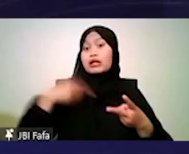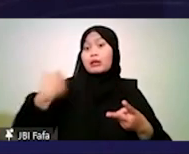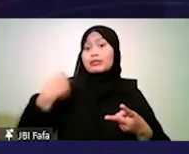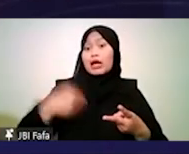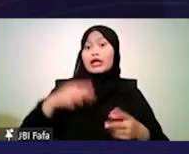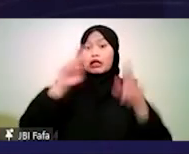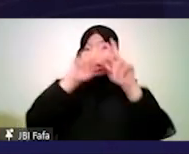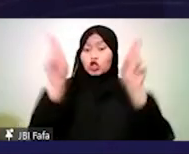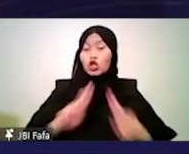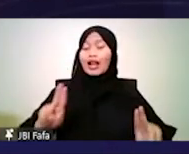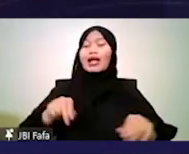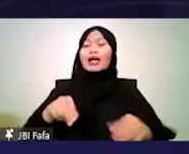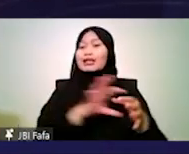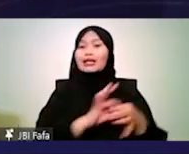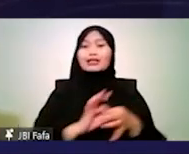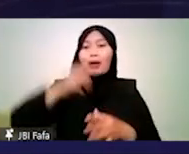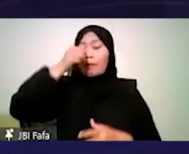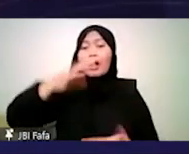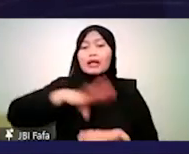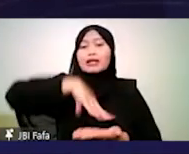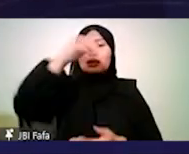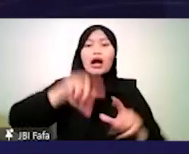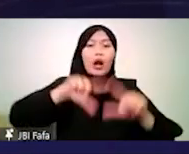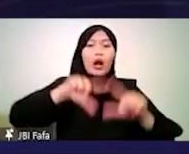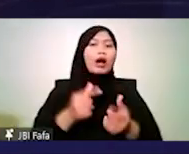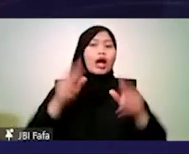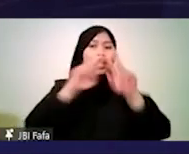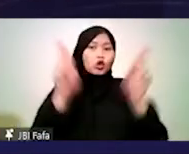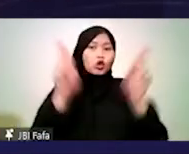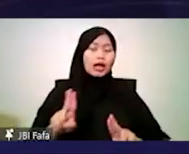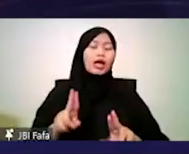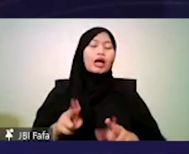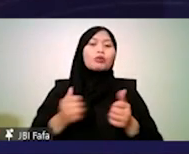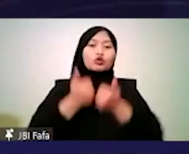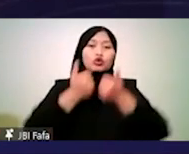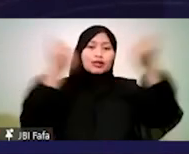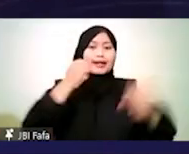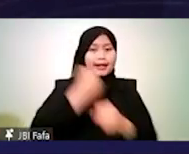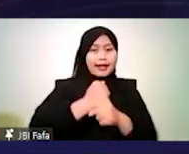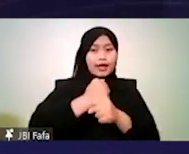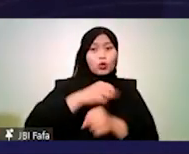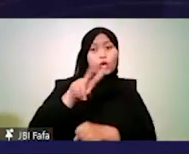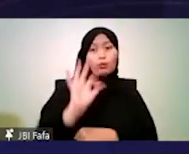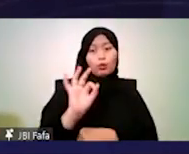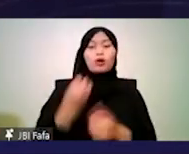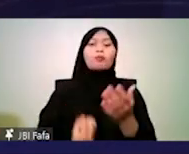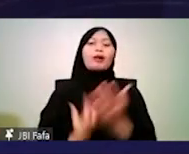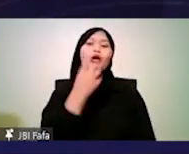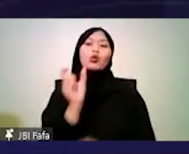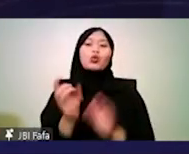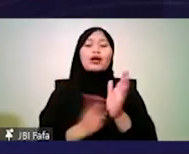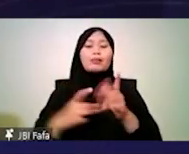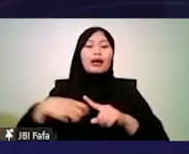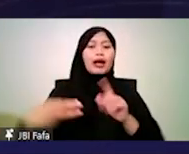sentral dengan lembaga internasional dan juga g20 pengembangan UMKM nah bang Nisa